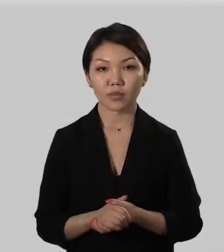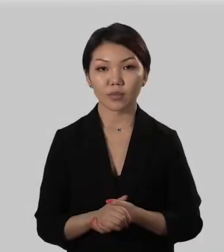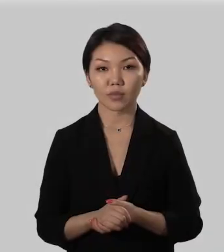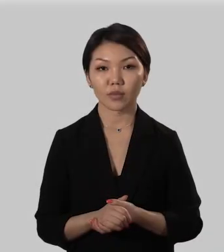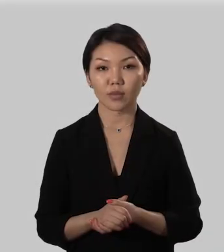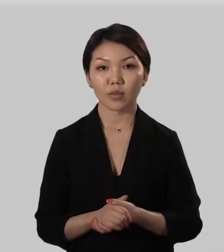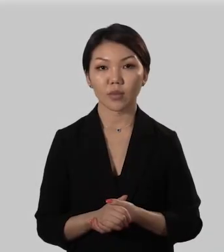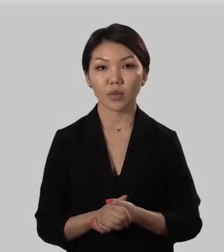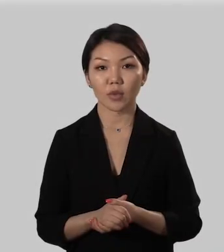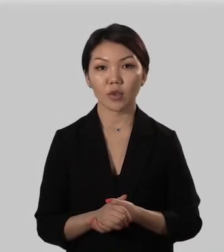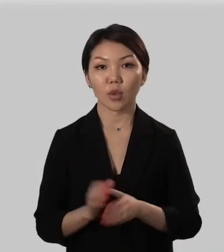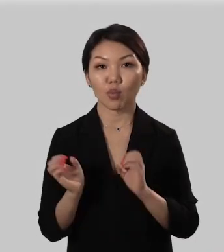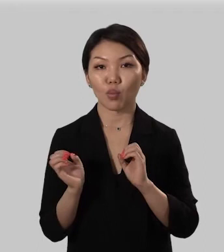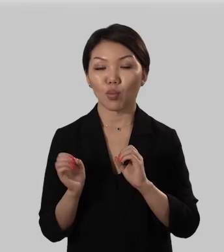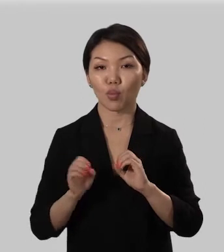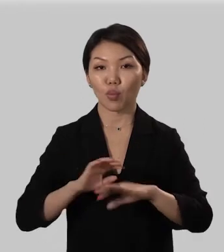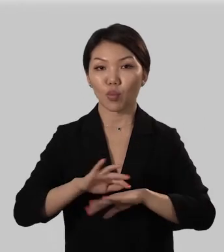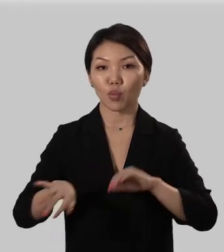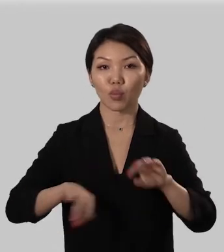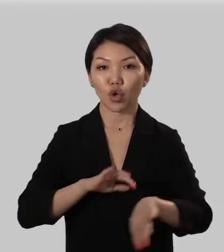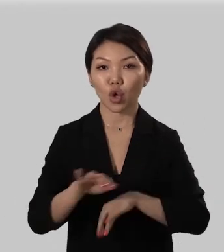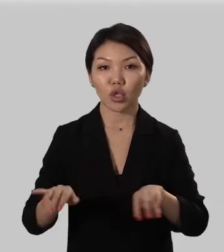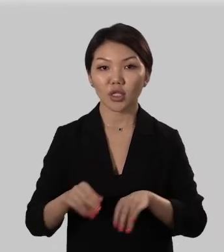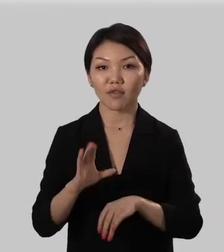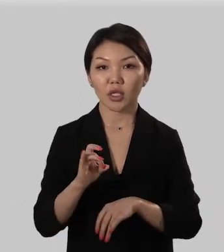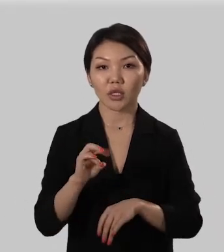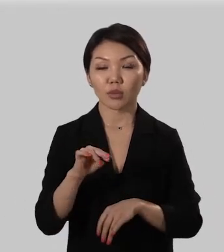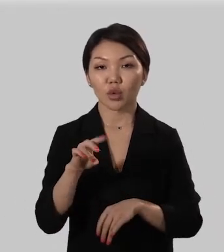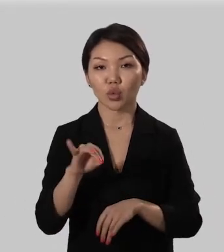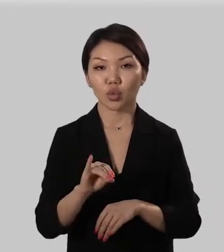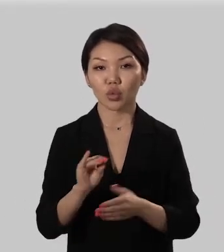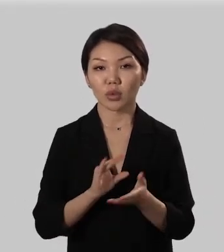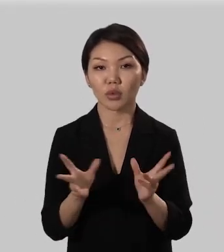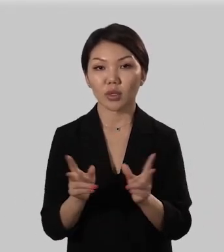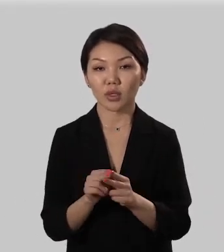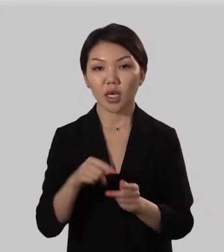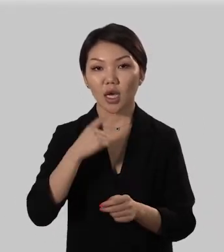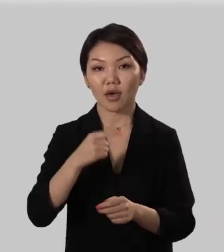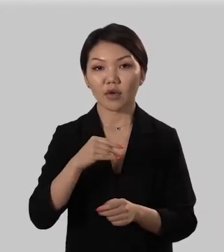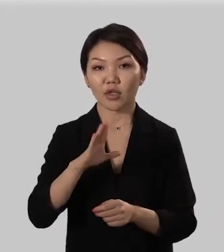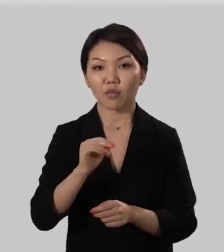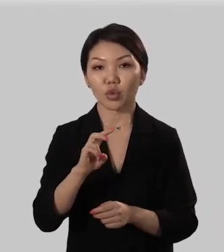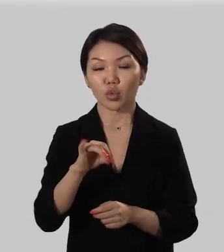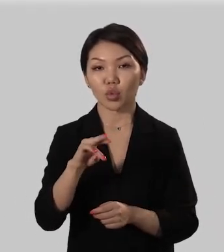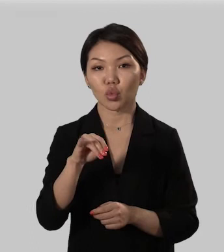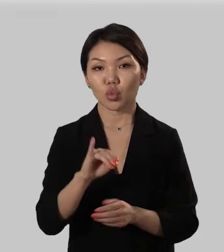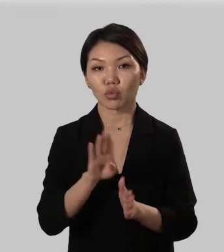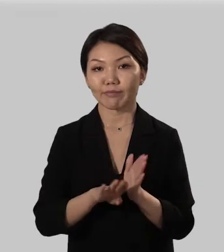броситься в рассыпную слитно говорить впустую слитно